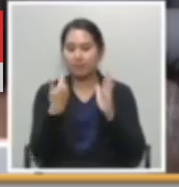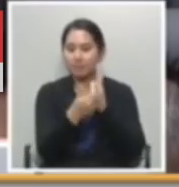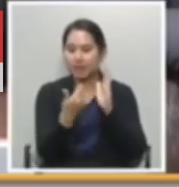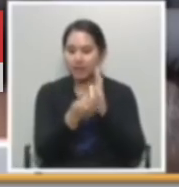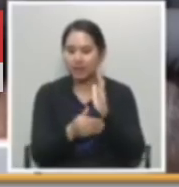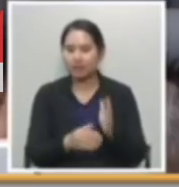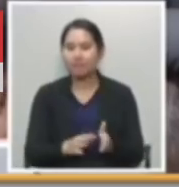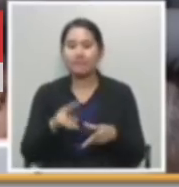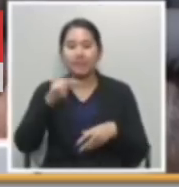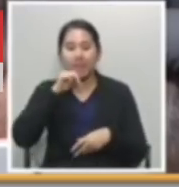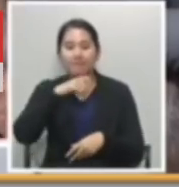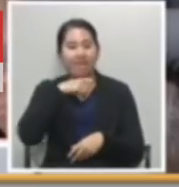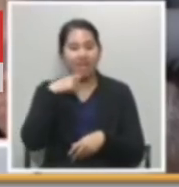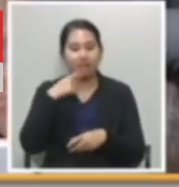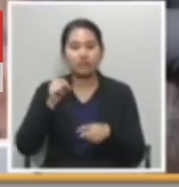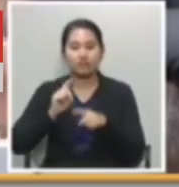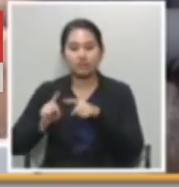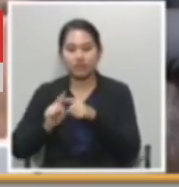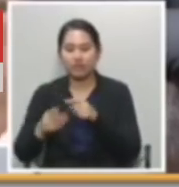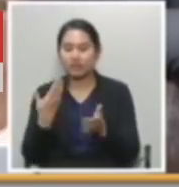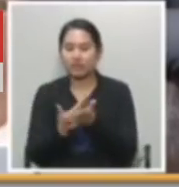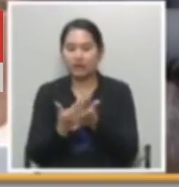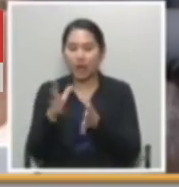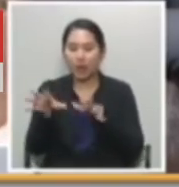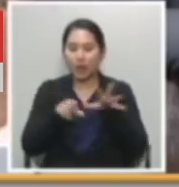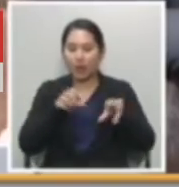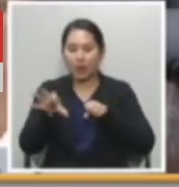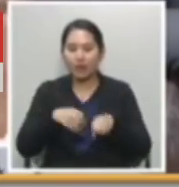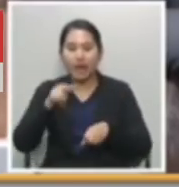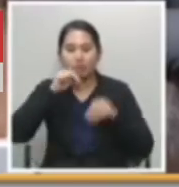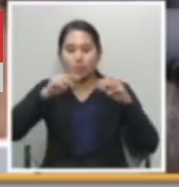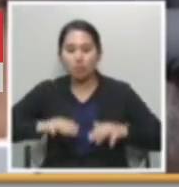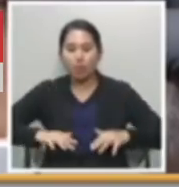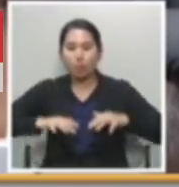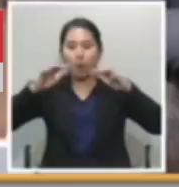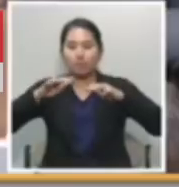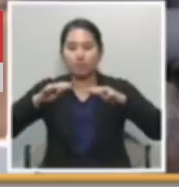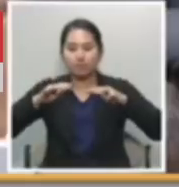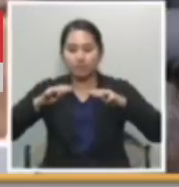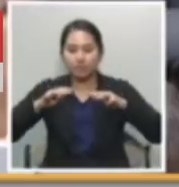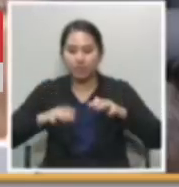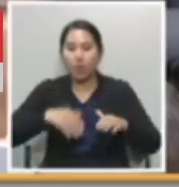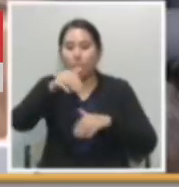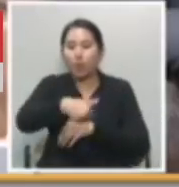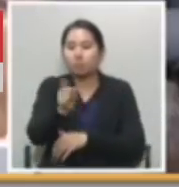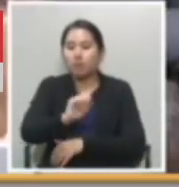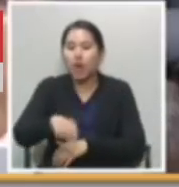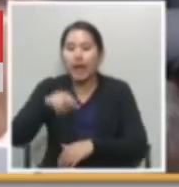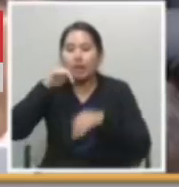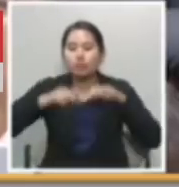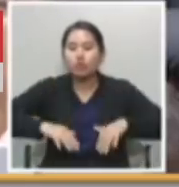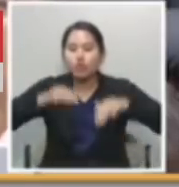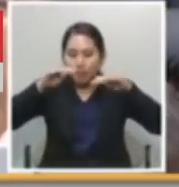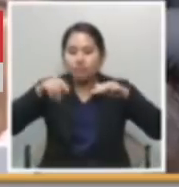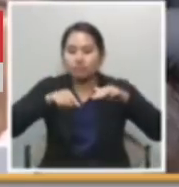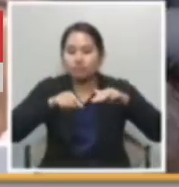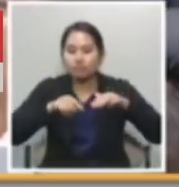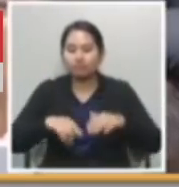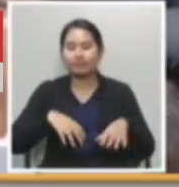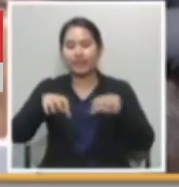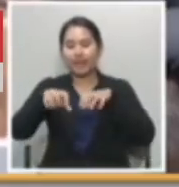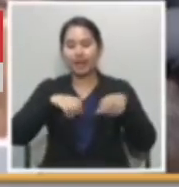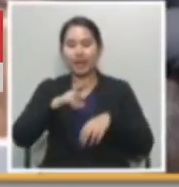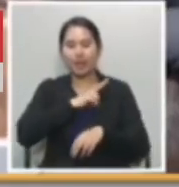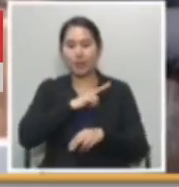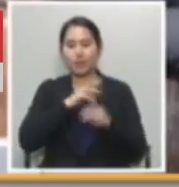พอภัยแล้งดึงงบขุดลอกไปมหาศาลพอน้ำท่วมเสร็จเฮ้ยเองไม่ต้องขุดแล้วน้ำท่วมแล้วเดี๋ยวจัดการให้เองมี